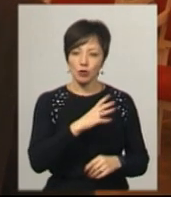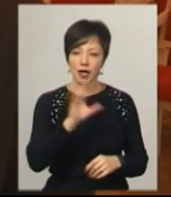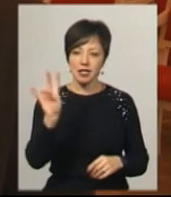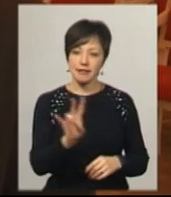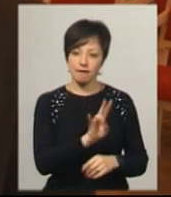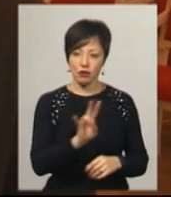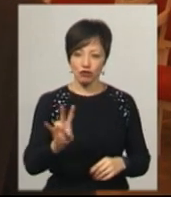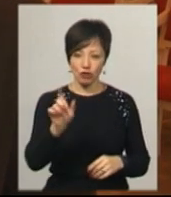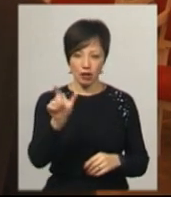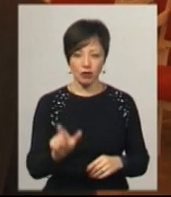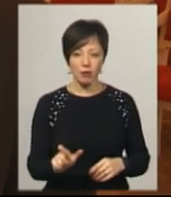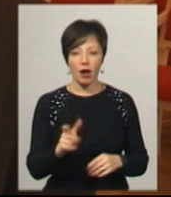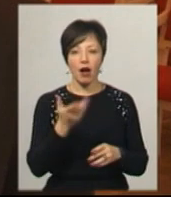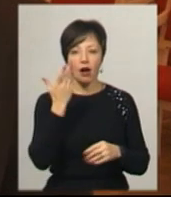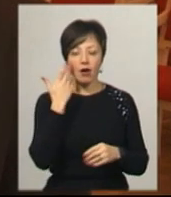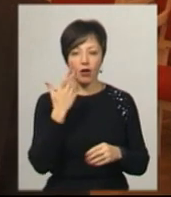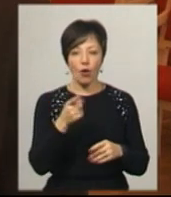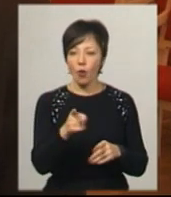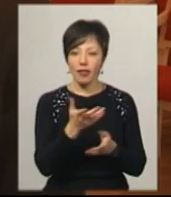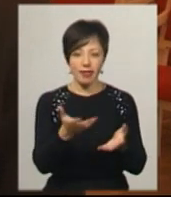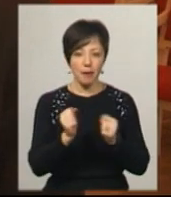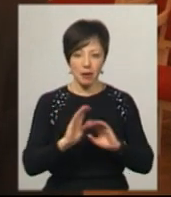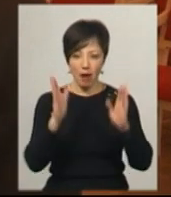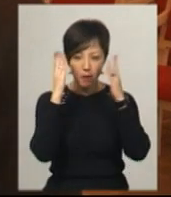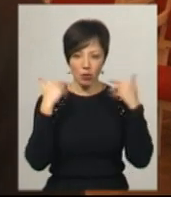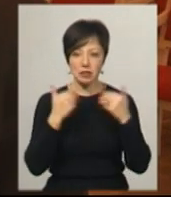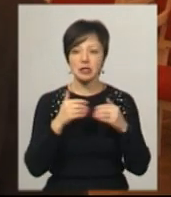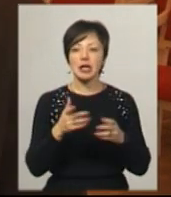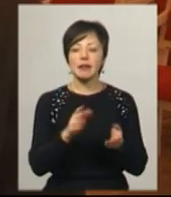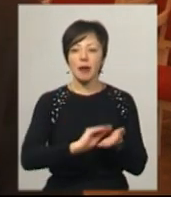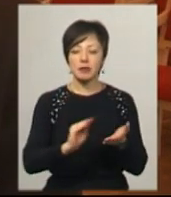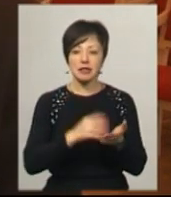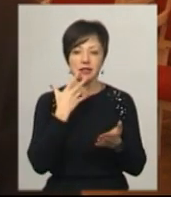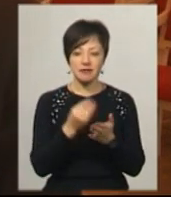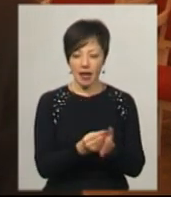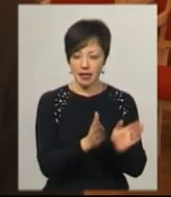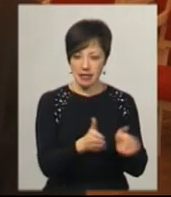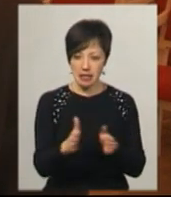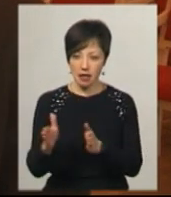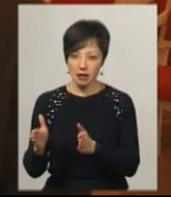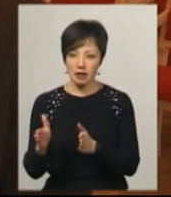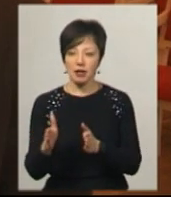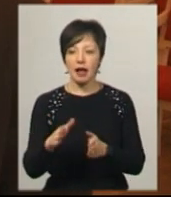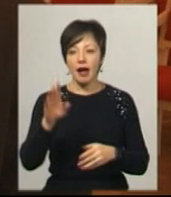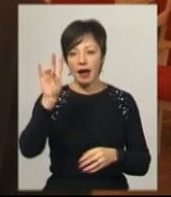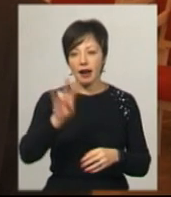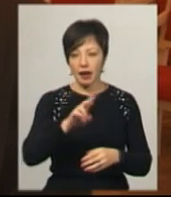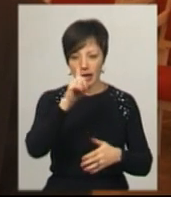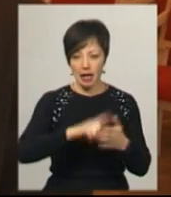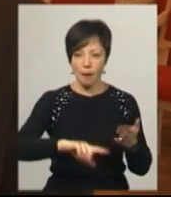священником, але його не приймали в монастир. І він написав свій цикл «Прелюдії релігійні і